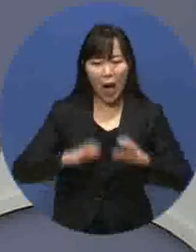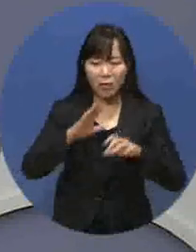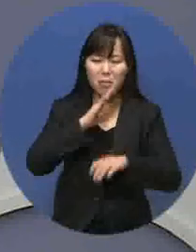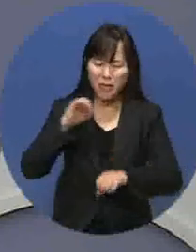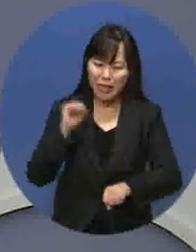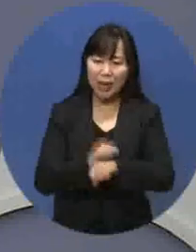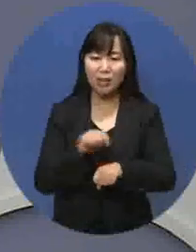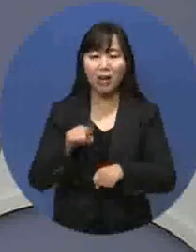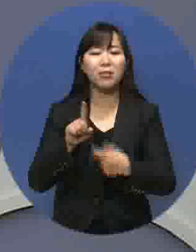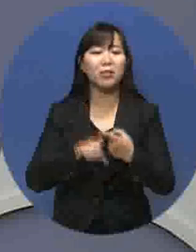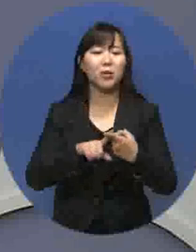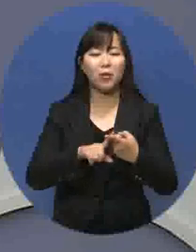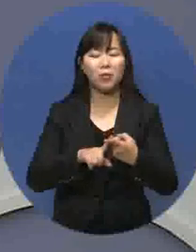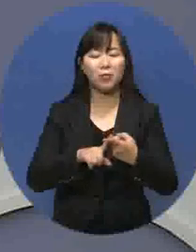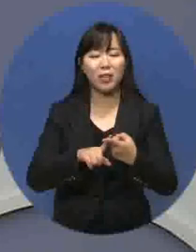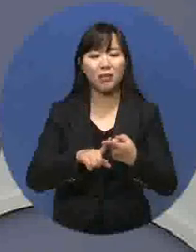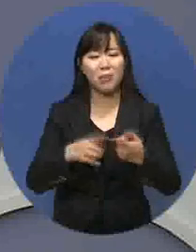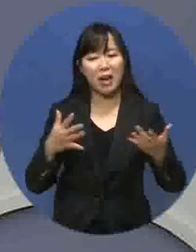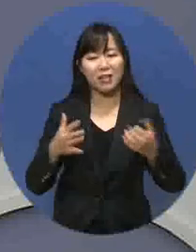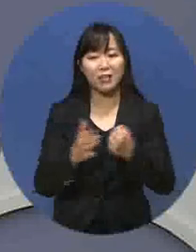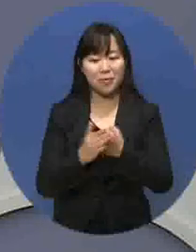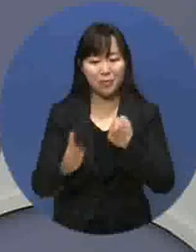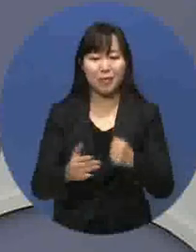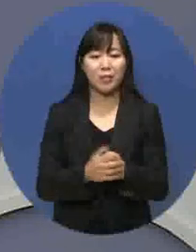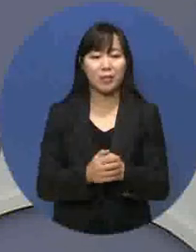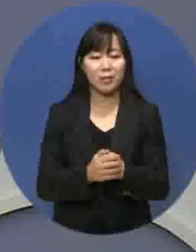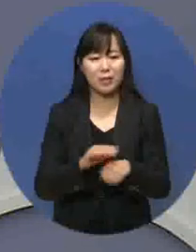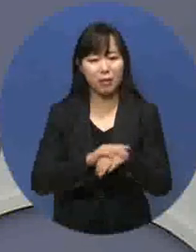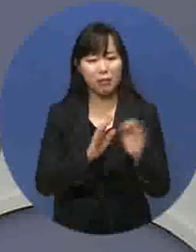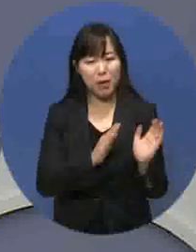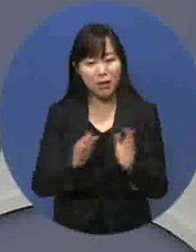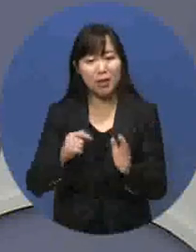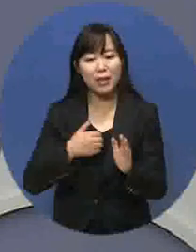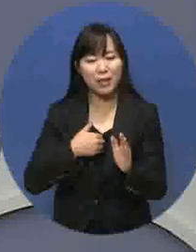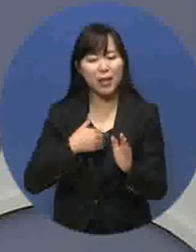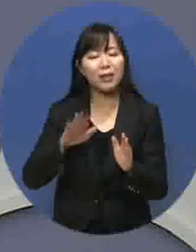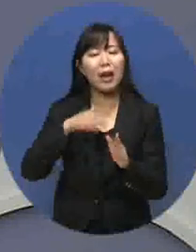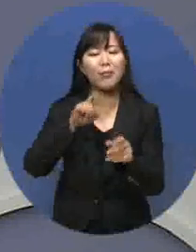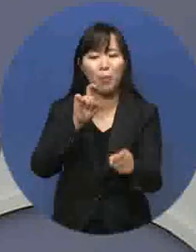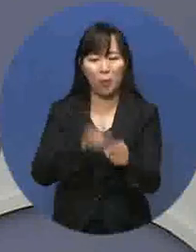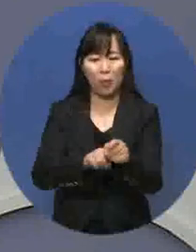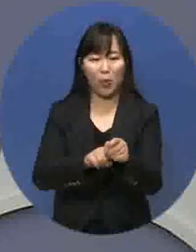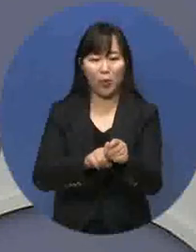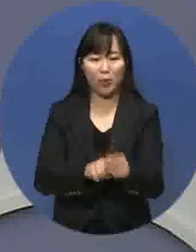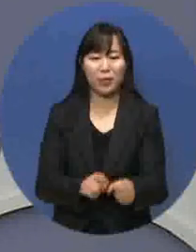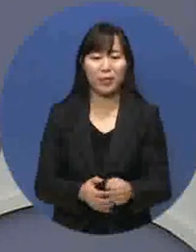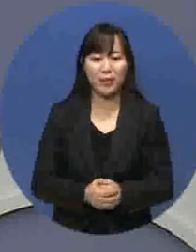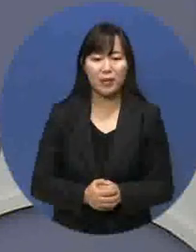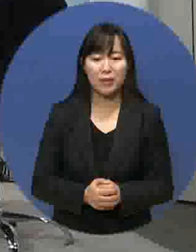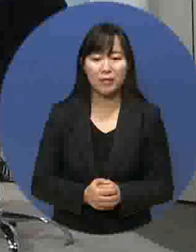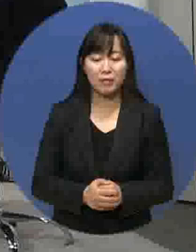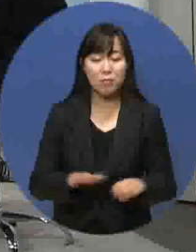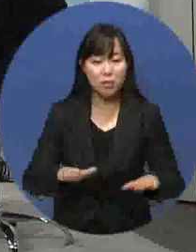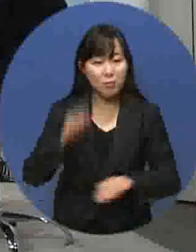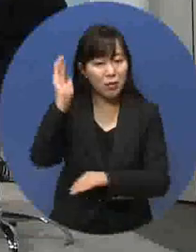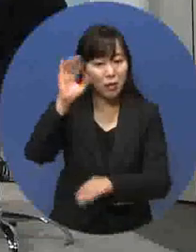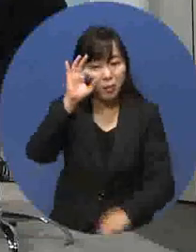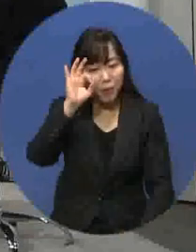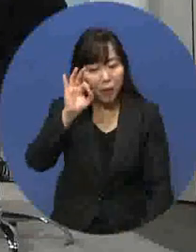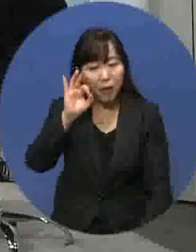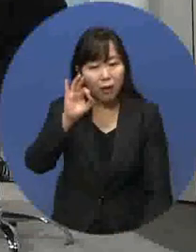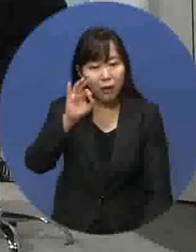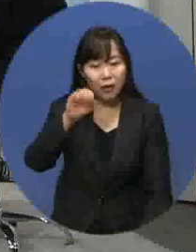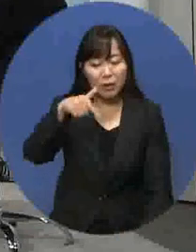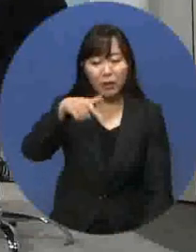잘한다. 그런 장르를 한번 구축해내는 게 이제 제 다음 목표이긴 합니다. 지금 얘기를 듣다